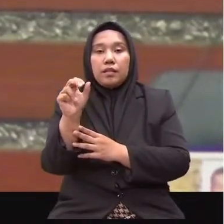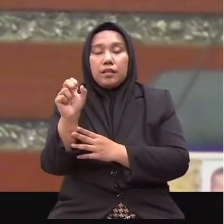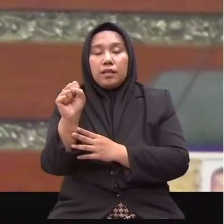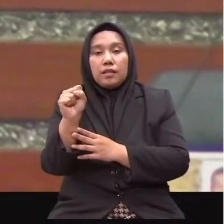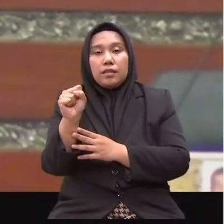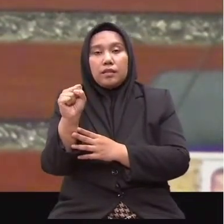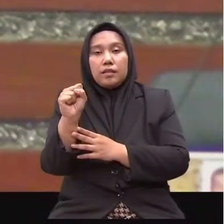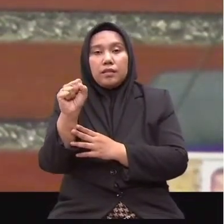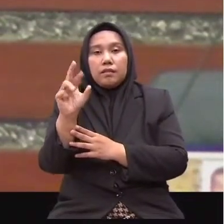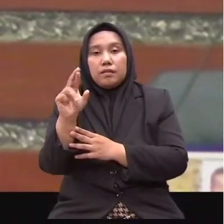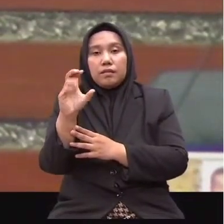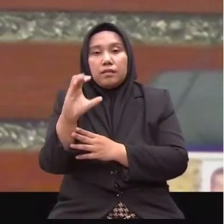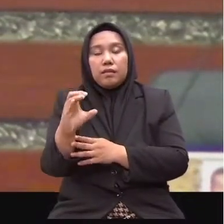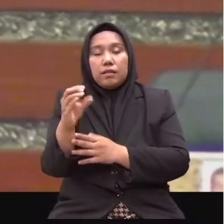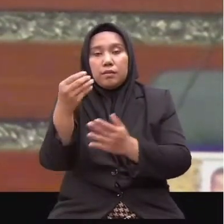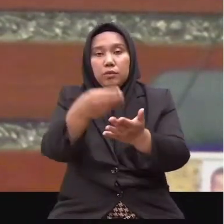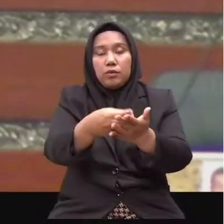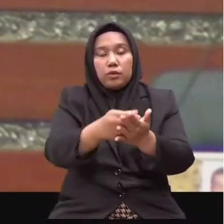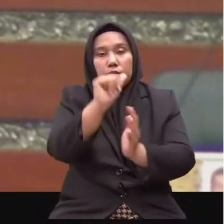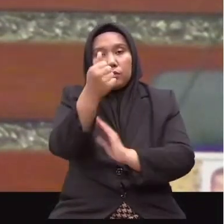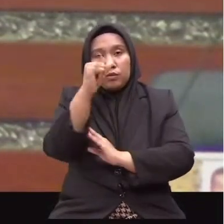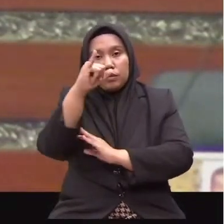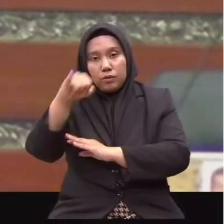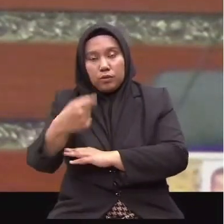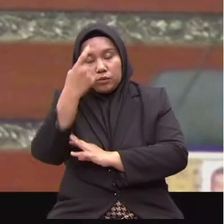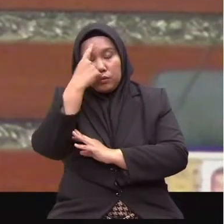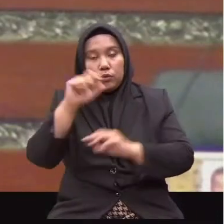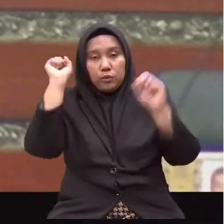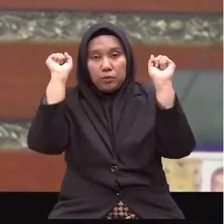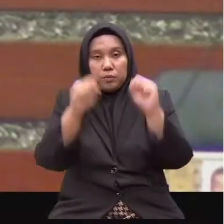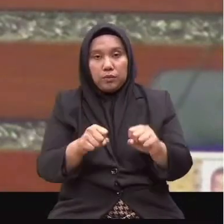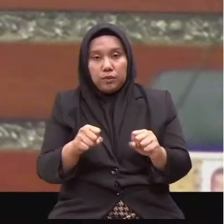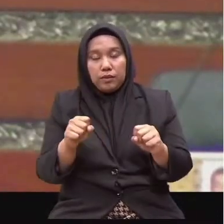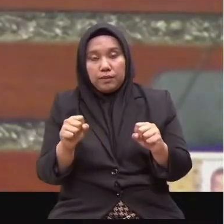diperuntukkan 10 juta untuk memberikan